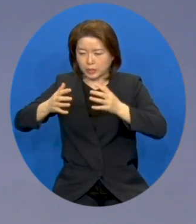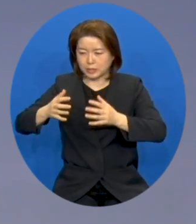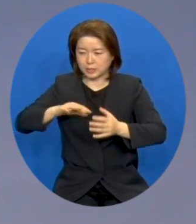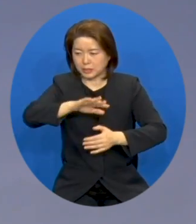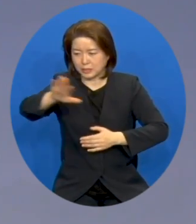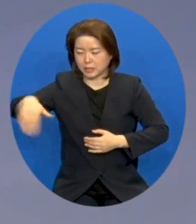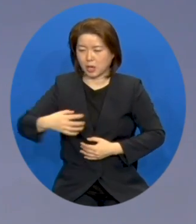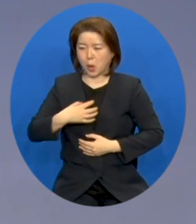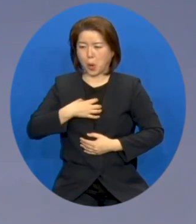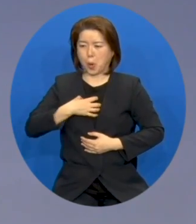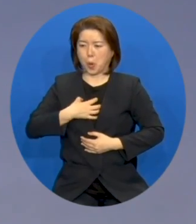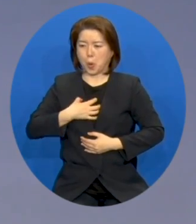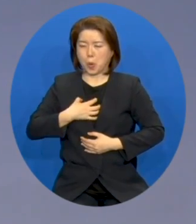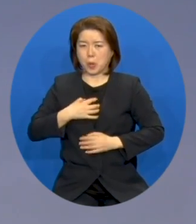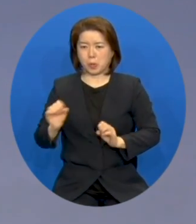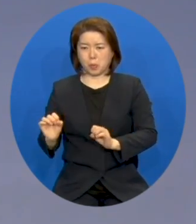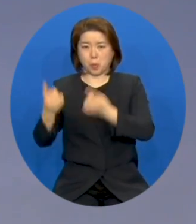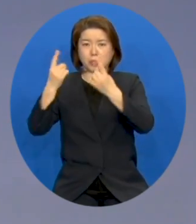했던 장본인입니다.